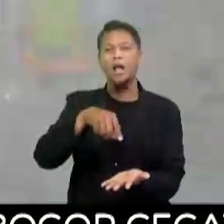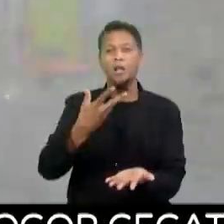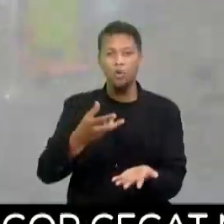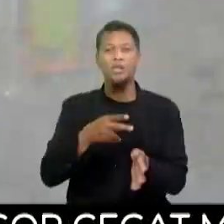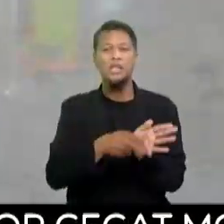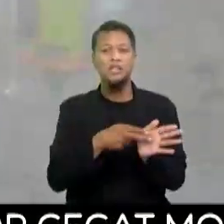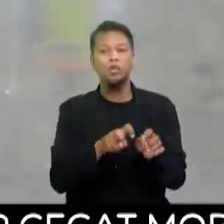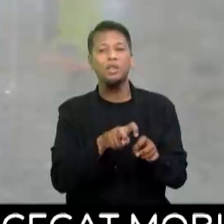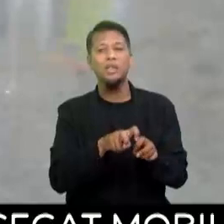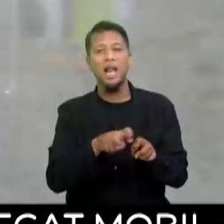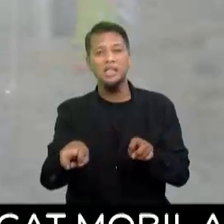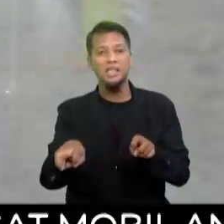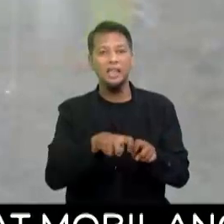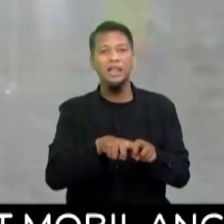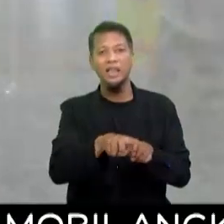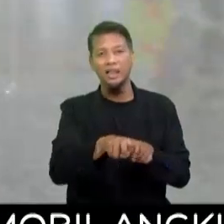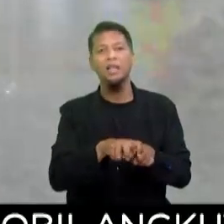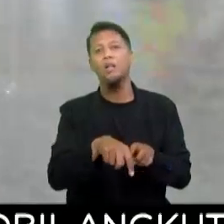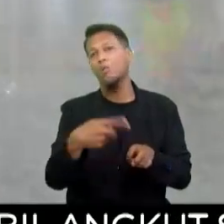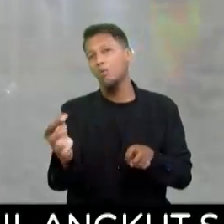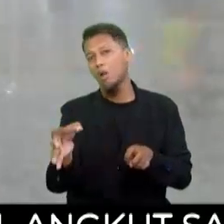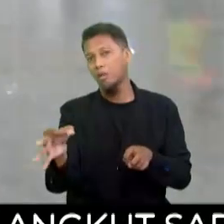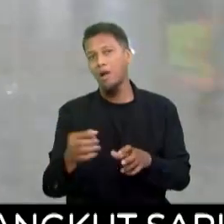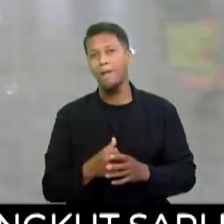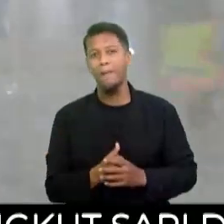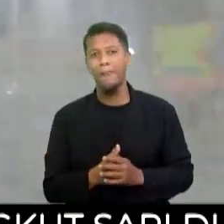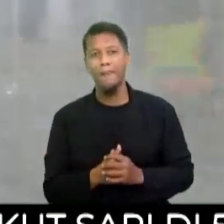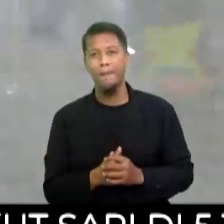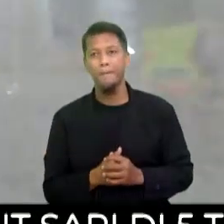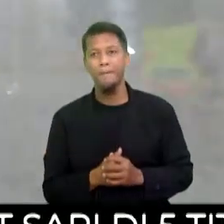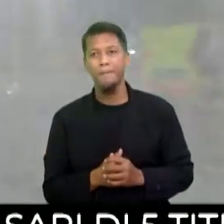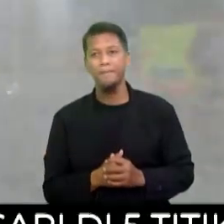Dari Jakarta, Esra Ambarita, M. Indra Purnama, Oki Mahendra, iNews melaporkan.